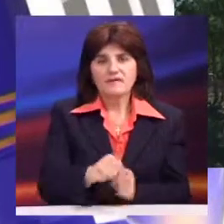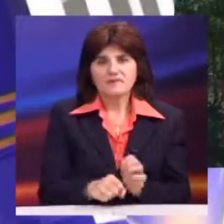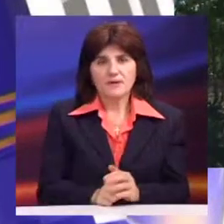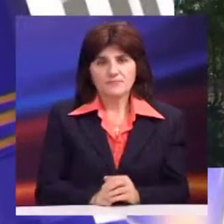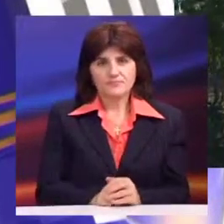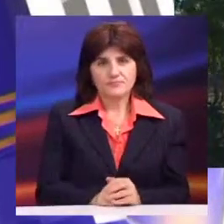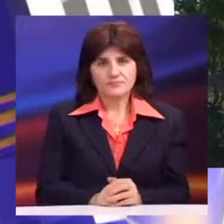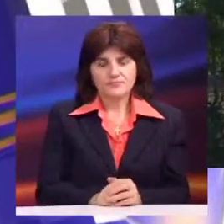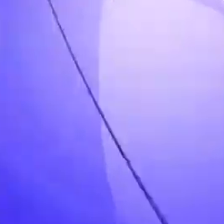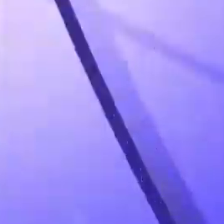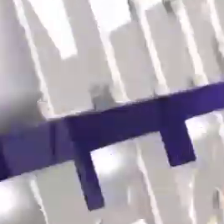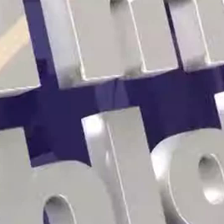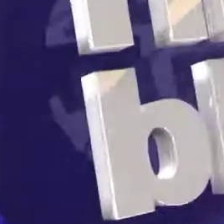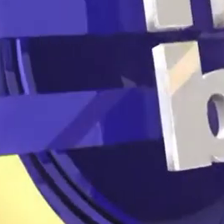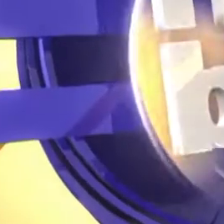pasa.